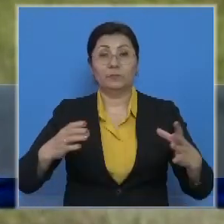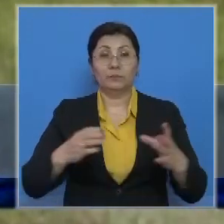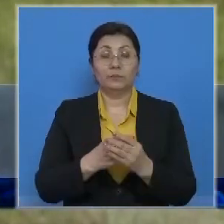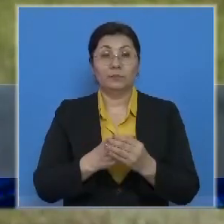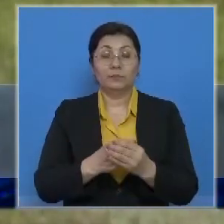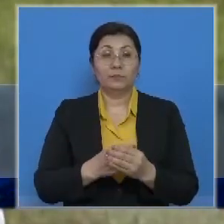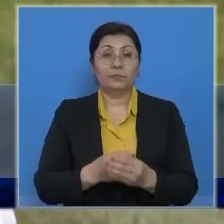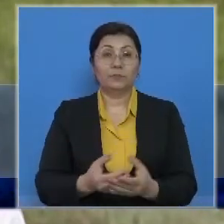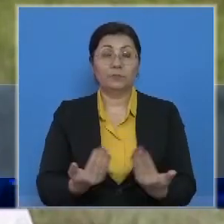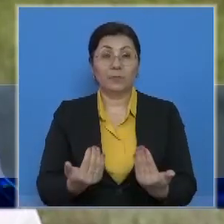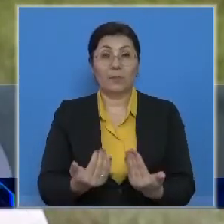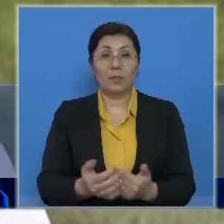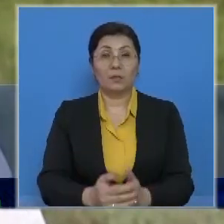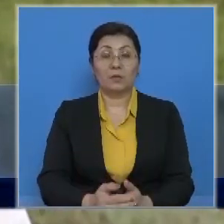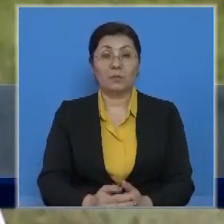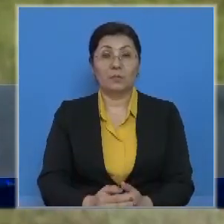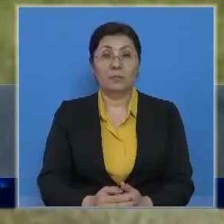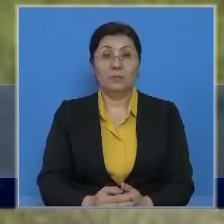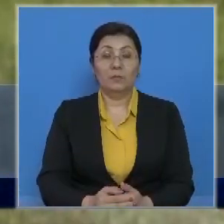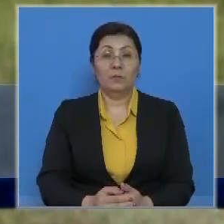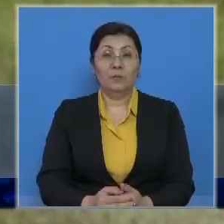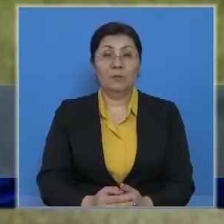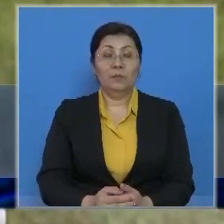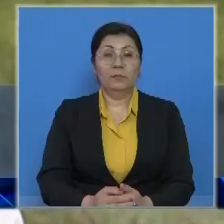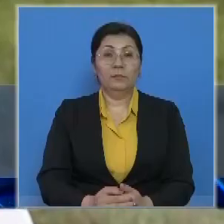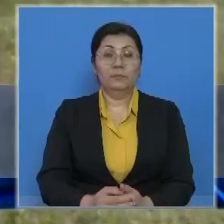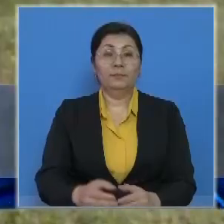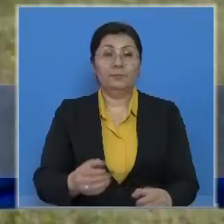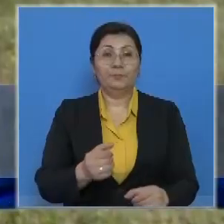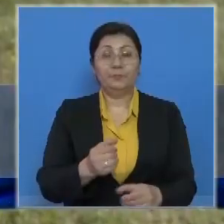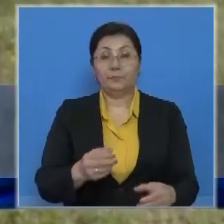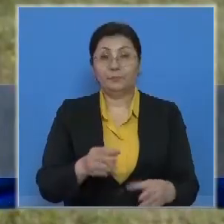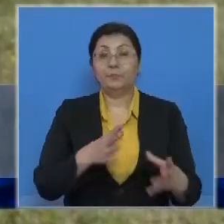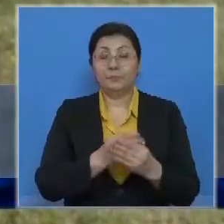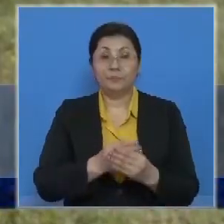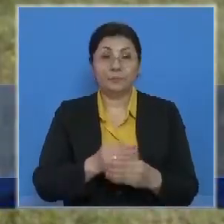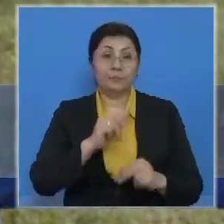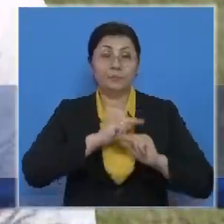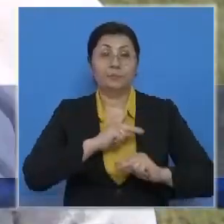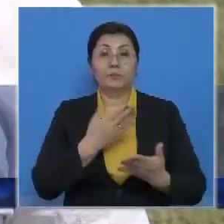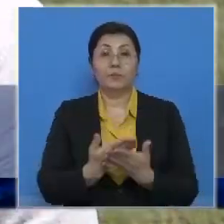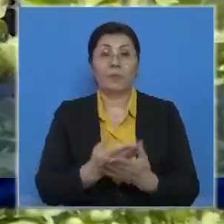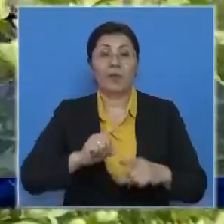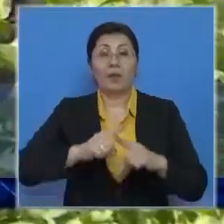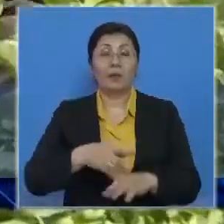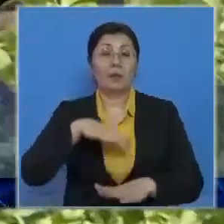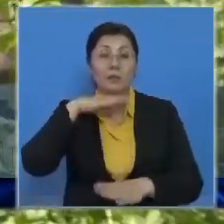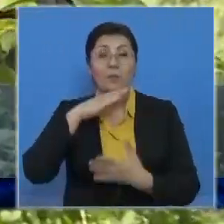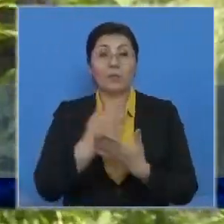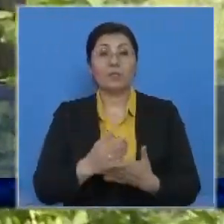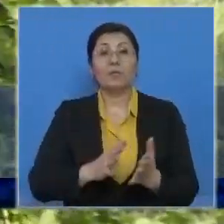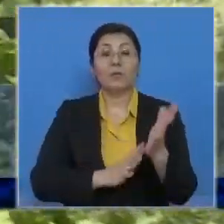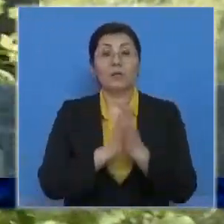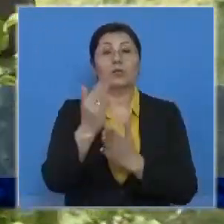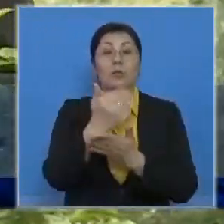студенттерге сұраныс болып, қазіргі таңда осы жұмысшылармен бірге жұмыс атқаруда. Техникалар қазіргі таңда жеткілікті. Шөп шабу